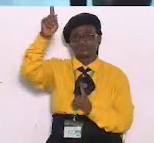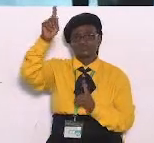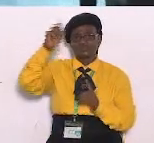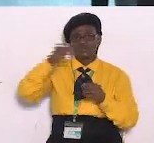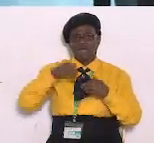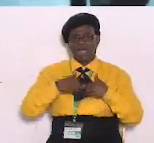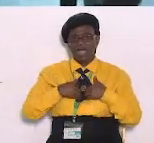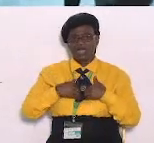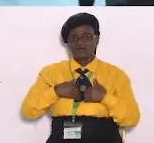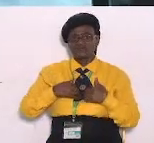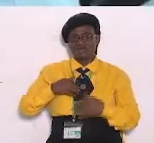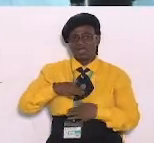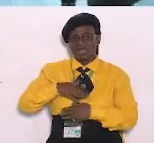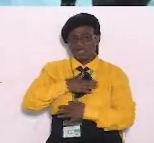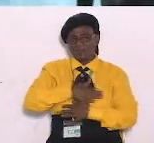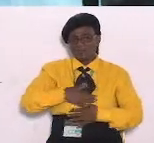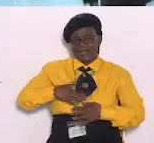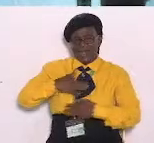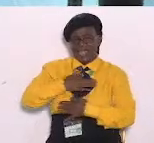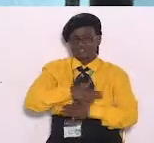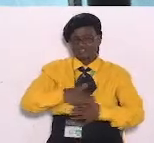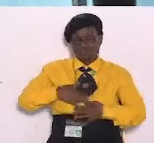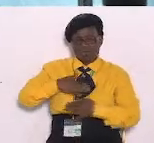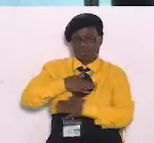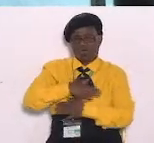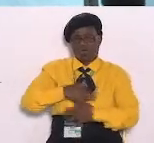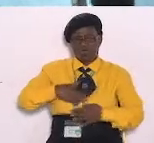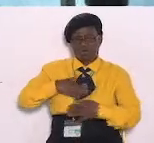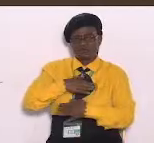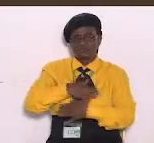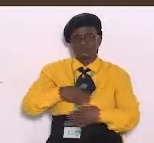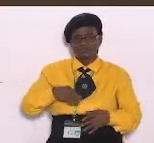écrit tu avais eu plaisir